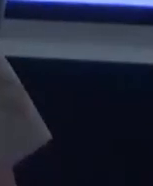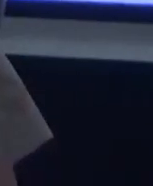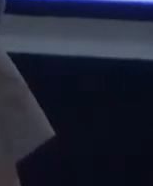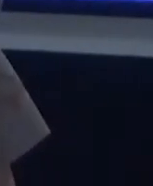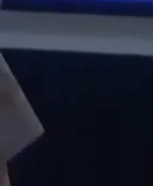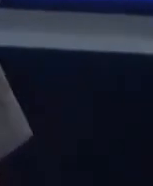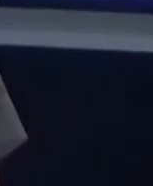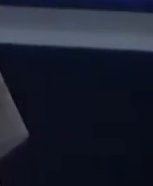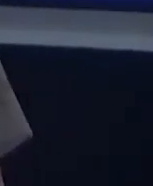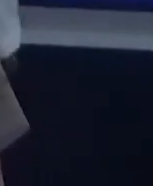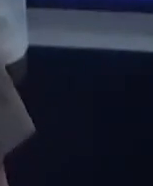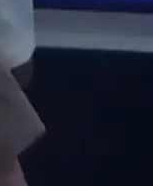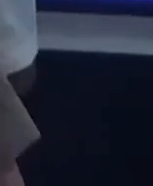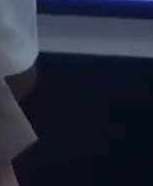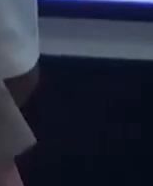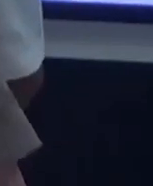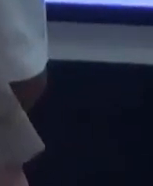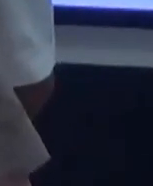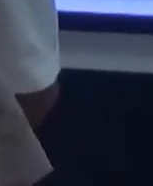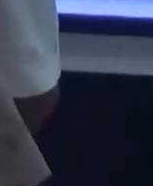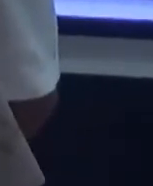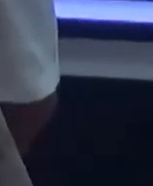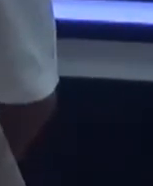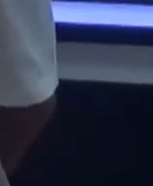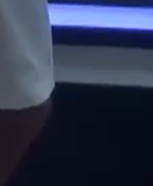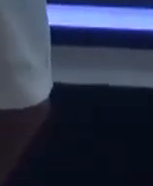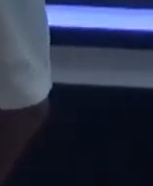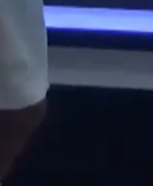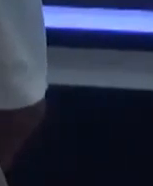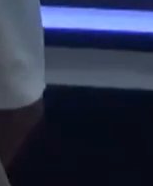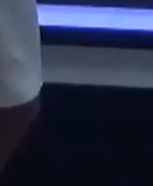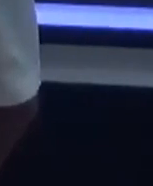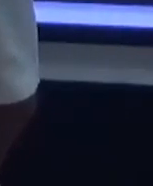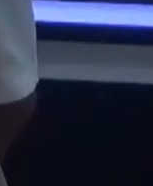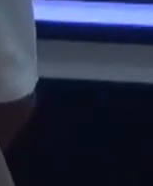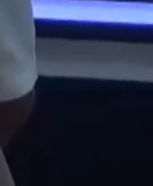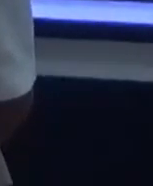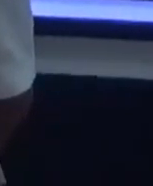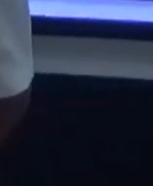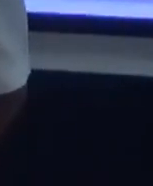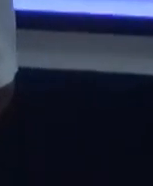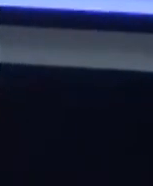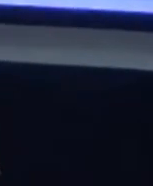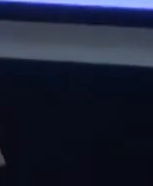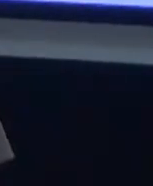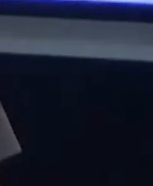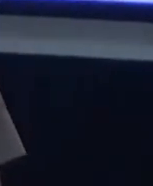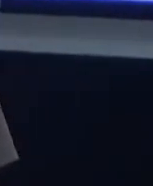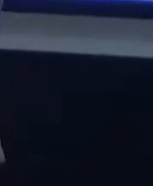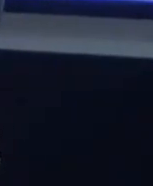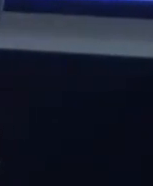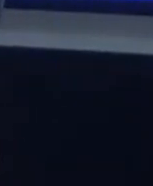juga mereka tahu bagaimana pribadi anak saya. Sesungguhnya nggak pernah kata dengan kasar. Yang ada dia bilang sama saya, dia